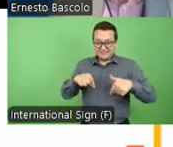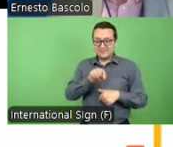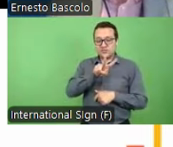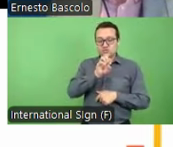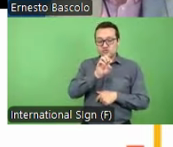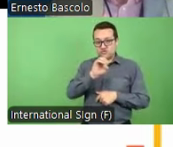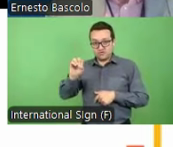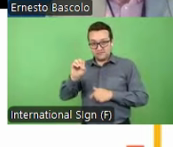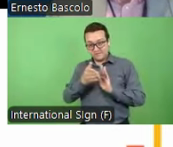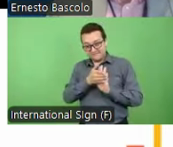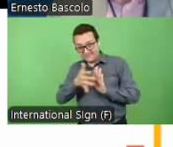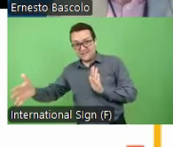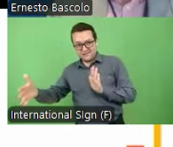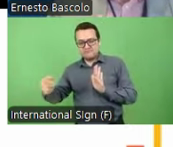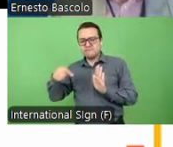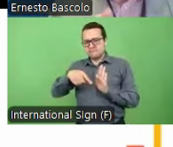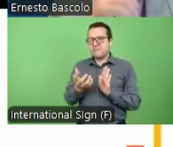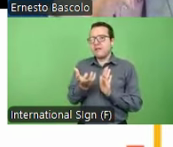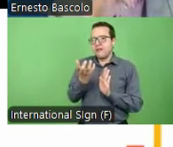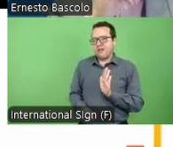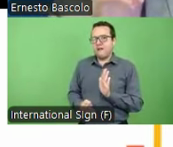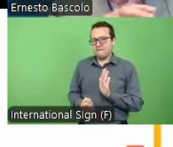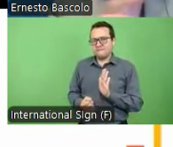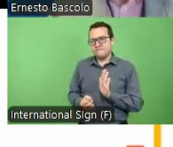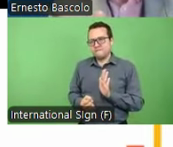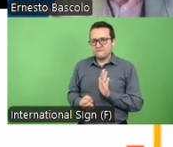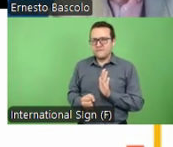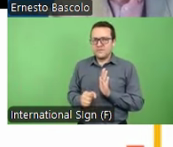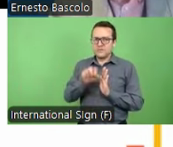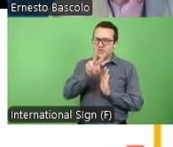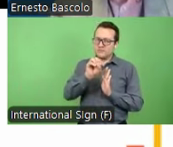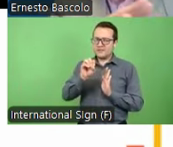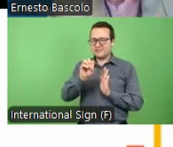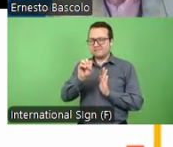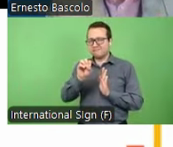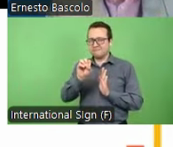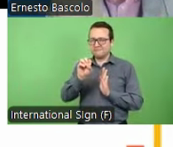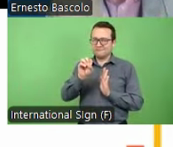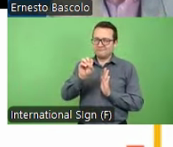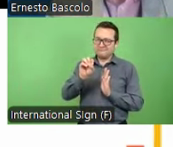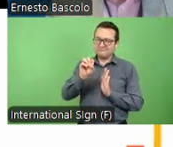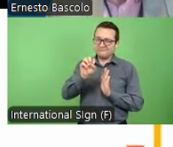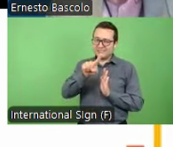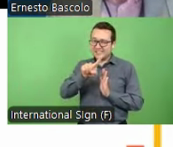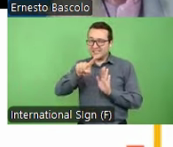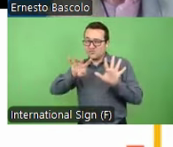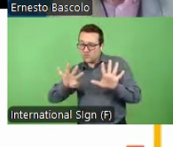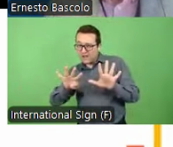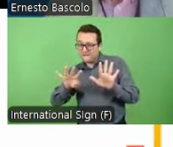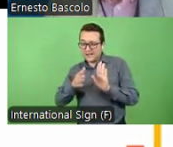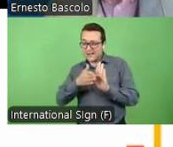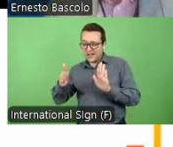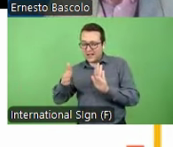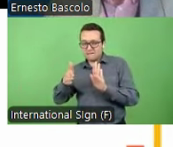siècle mejoras avait sustantivas, connu des améliorations a partir del importantes. año del Et à 2019 partir de se ha l'année estancado y a partir 2019, il y a incluso